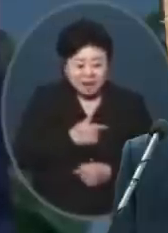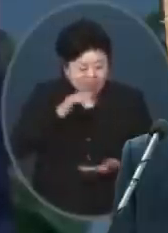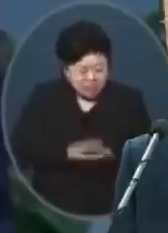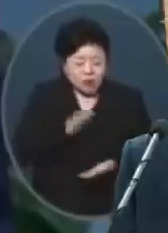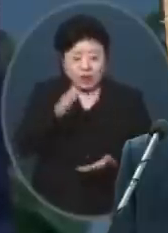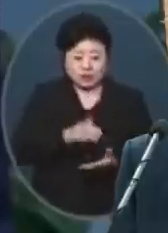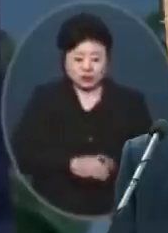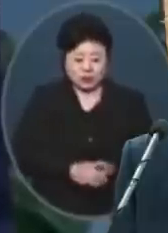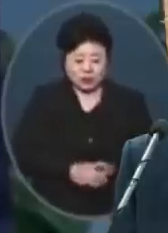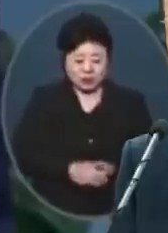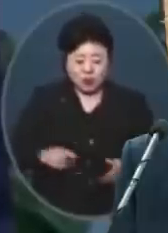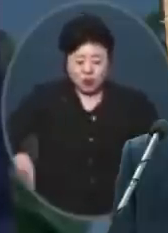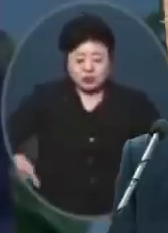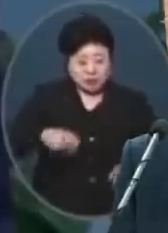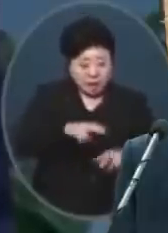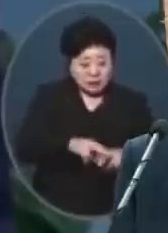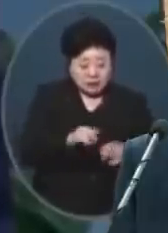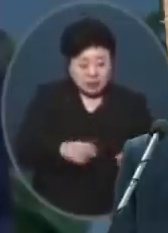뜨게